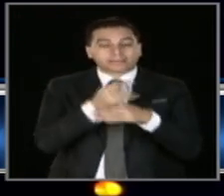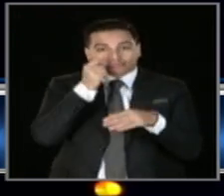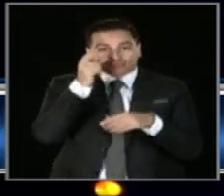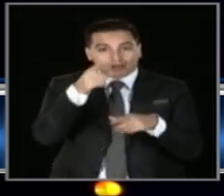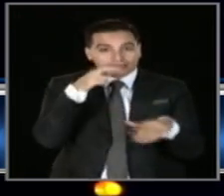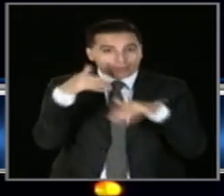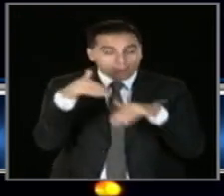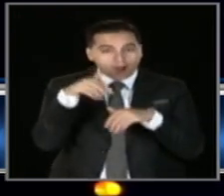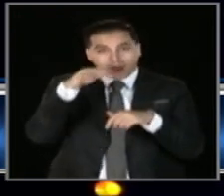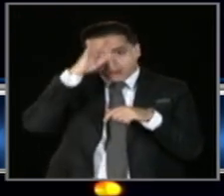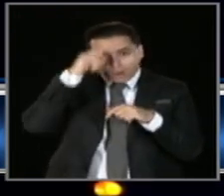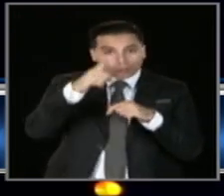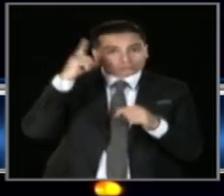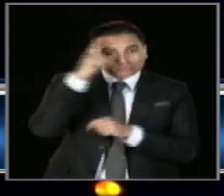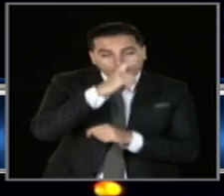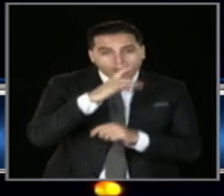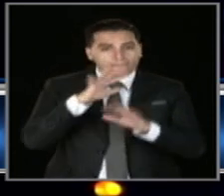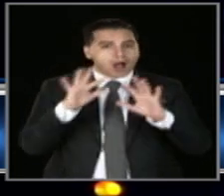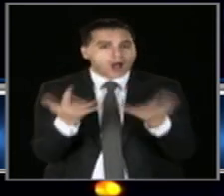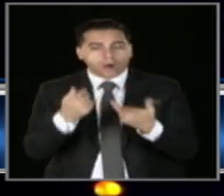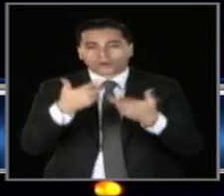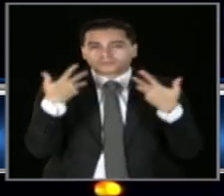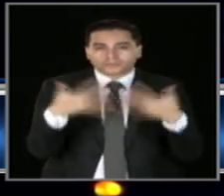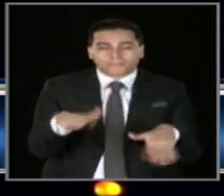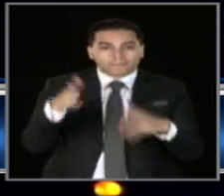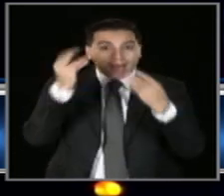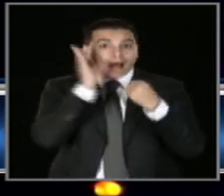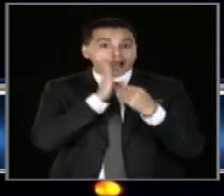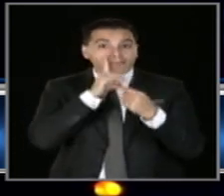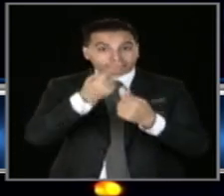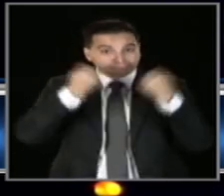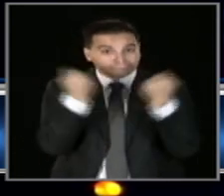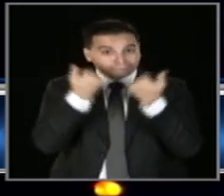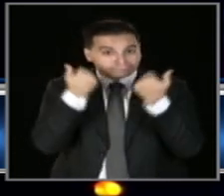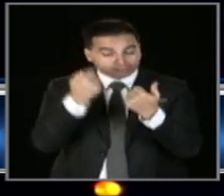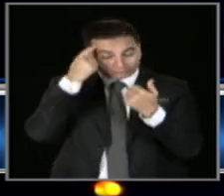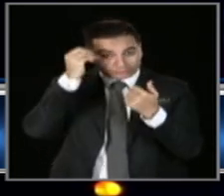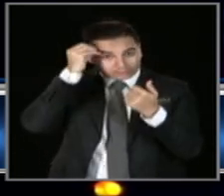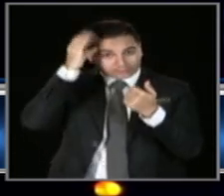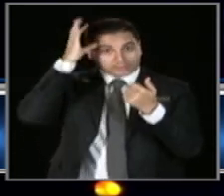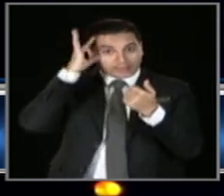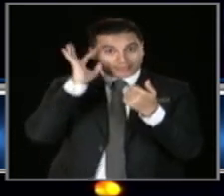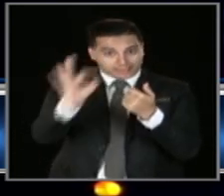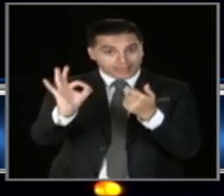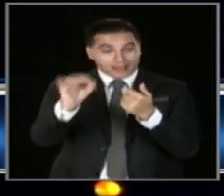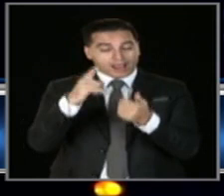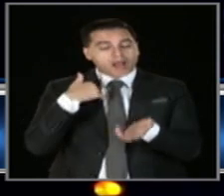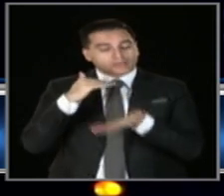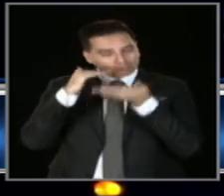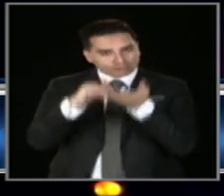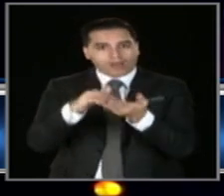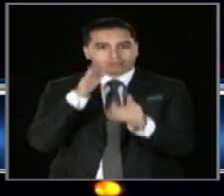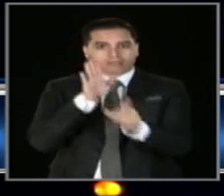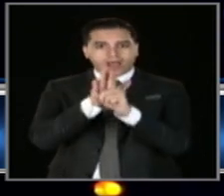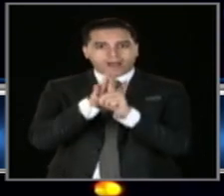كانت صعبة، لو قدراته العلمية تقدر تجيب هذا النوع فهو مورد بشري